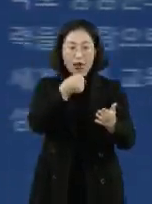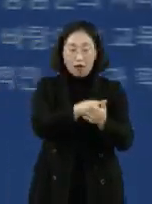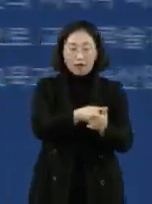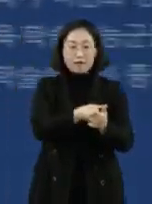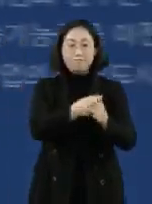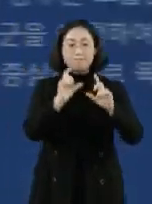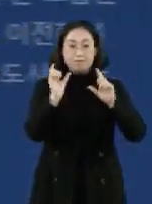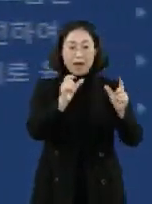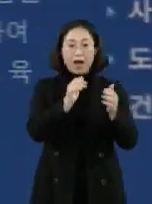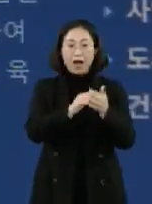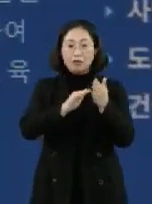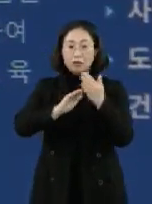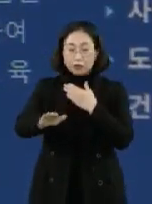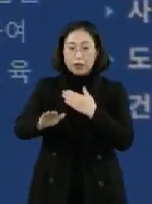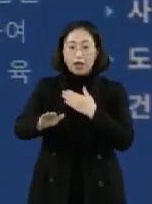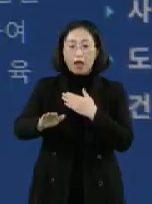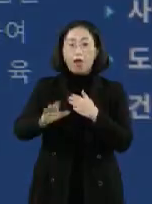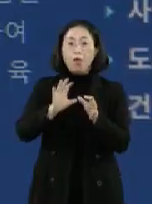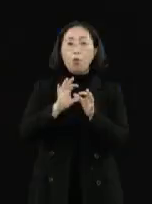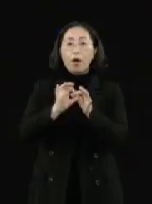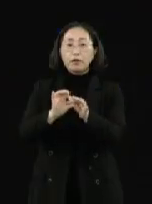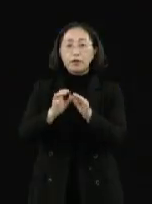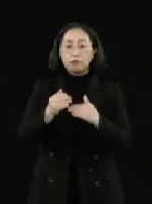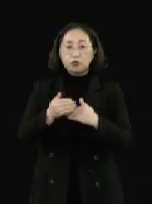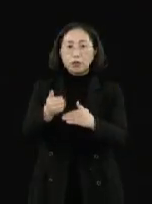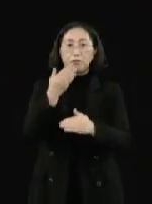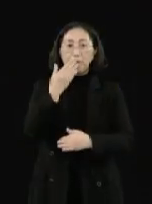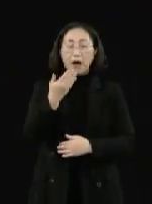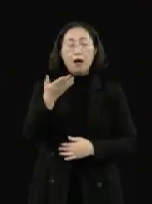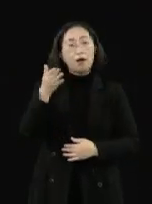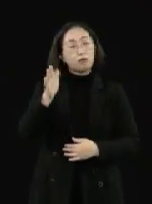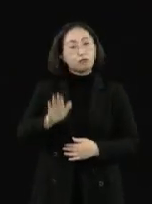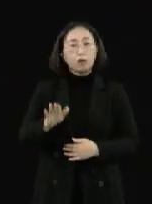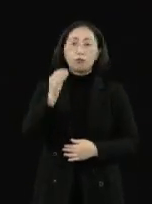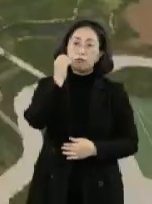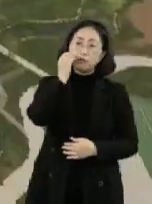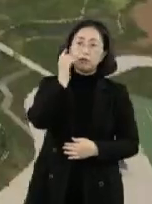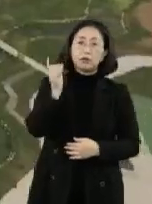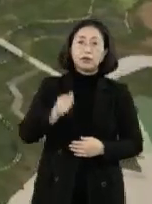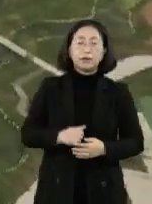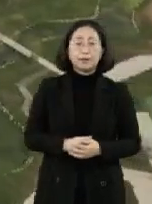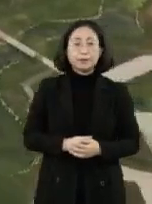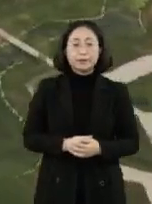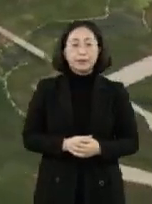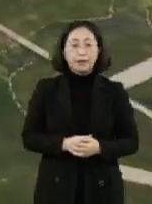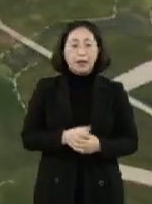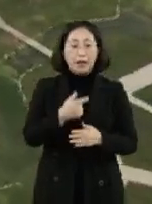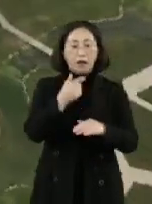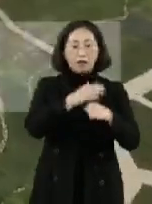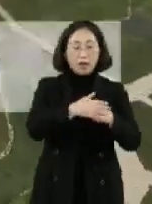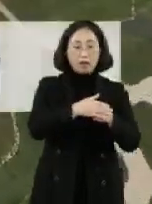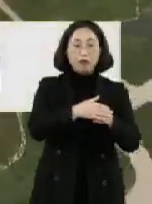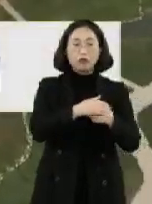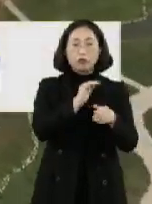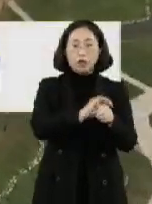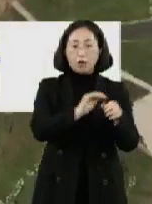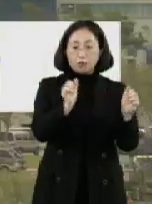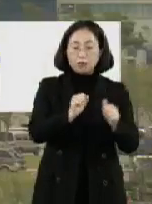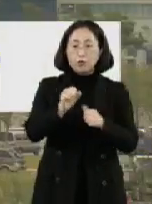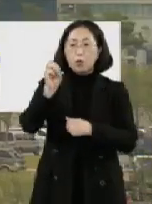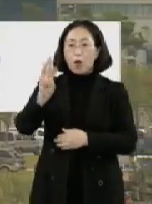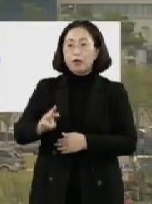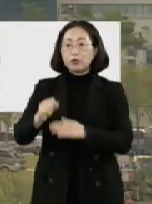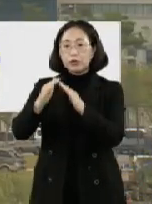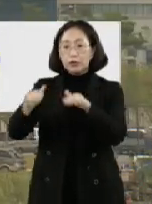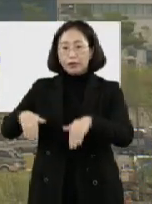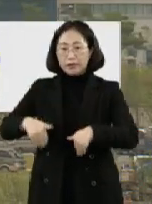2차 이전 계획과 연계에도 충분히 가능하지만 핑계만 대는 겁니다. 이런 사이 대구 경북과 광주 전남 등